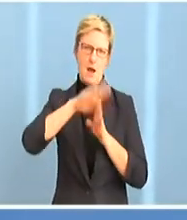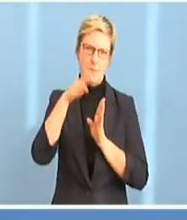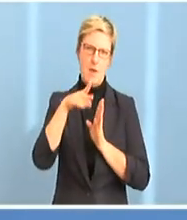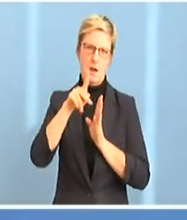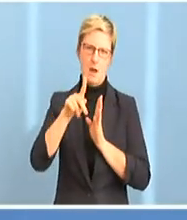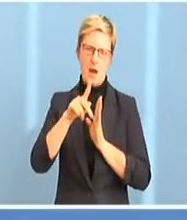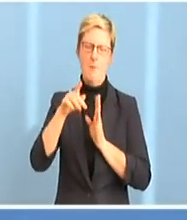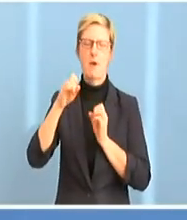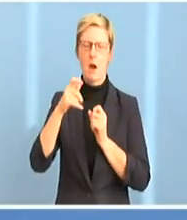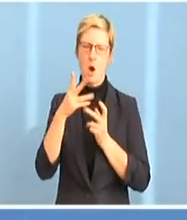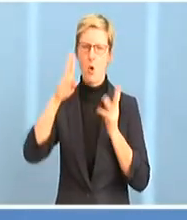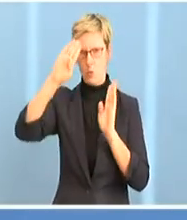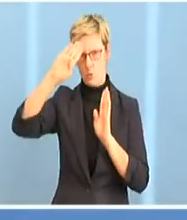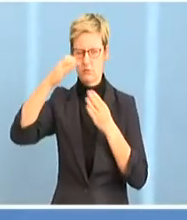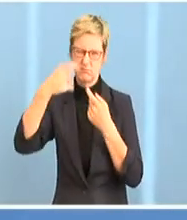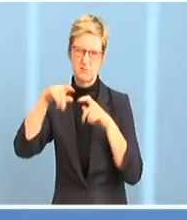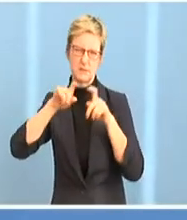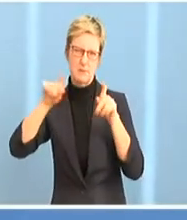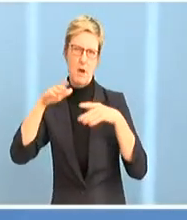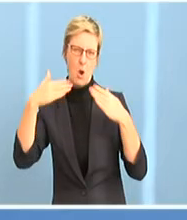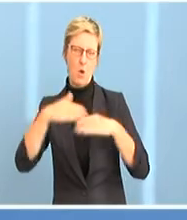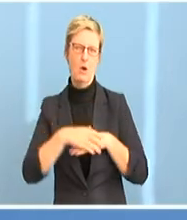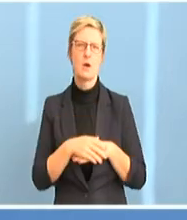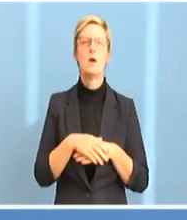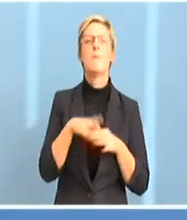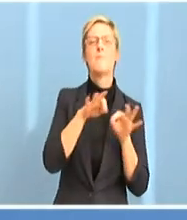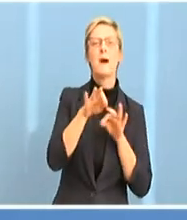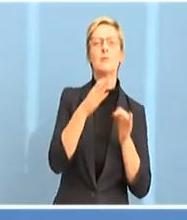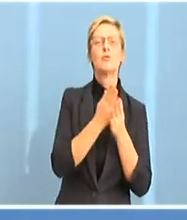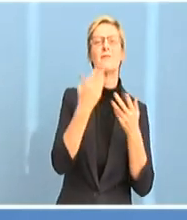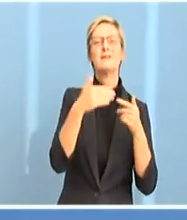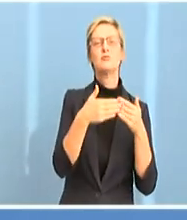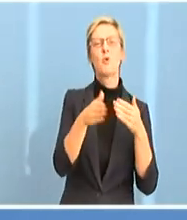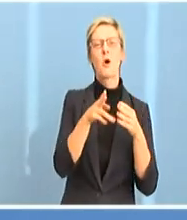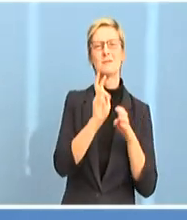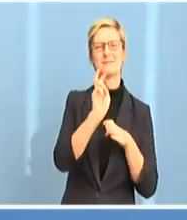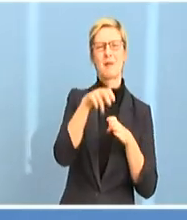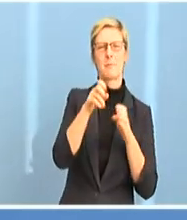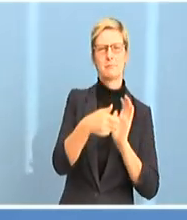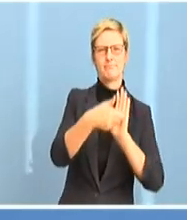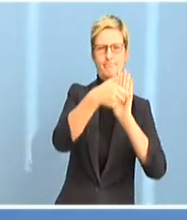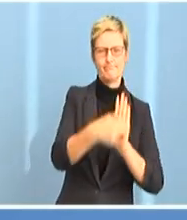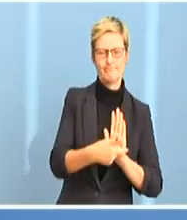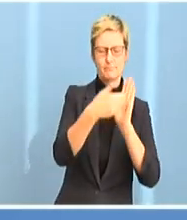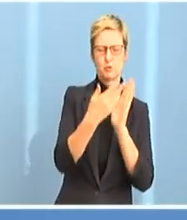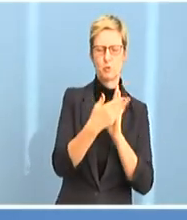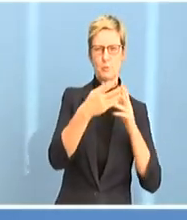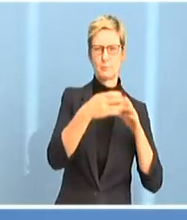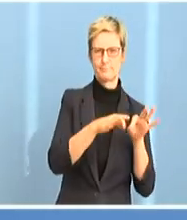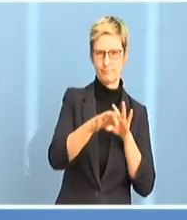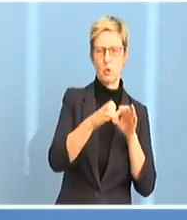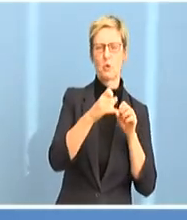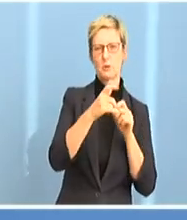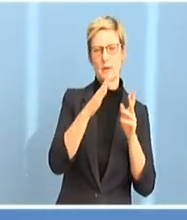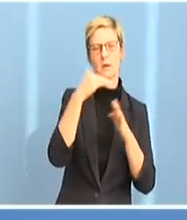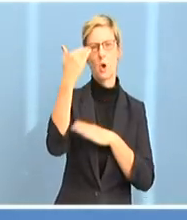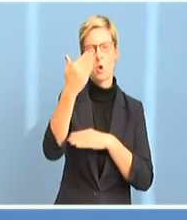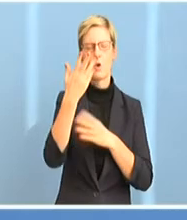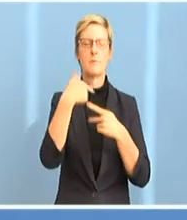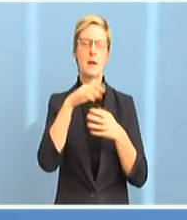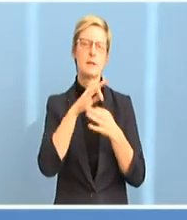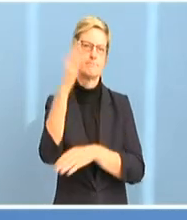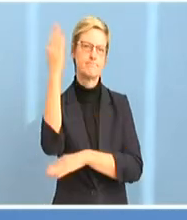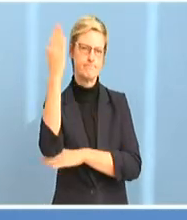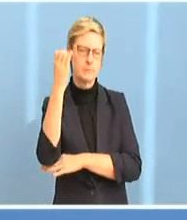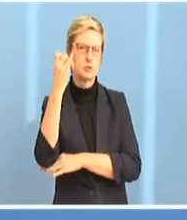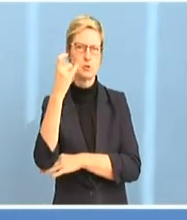hat bereits einen Doorstep gemacht und um 15 Uhr im Anschluss an den Rat erwarten wir ein Stakeout des Ministers, was